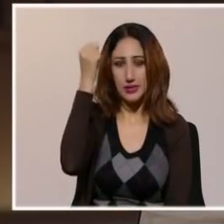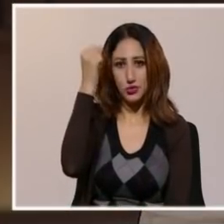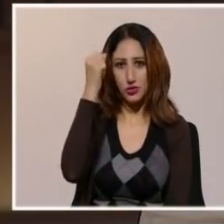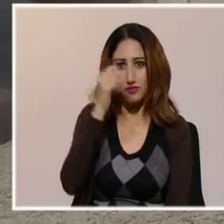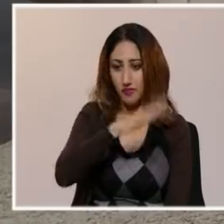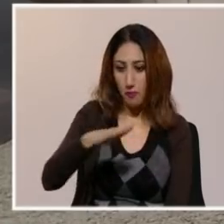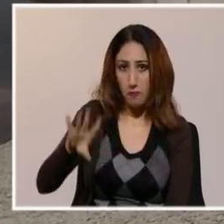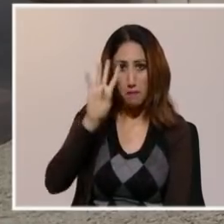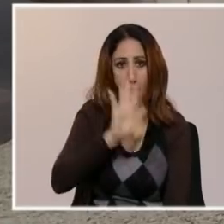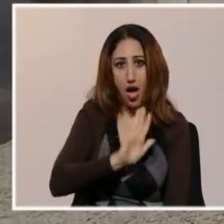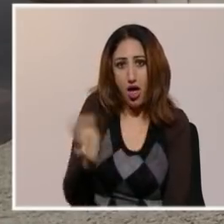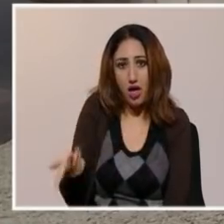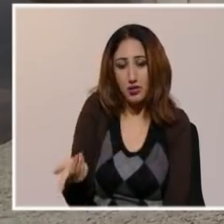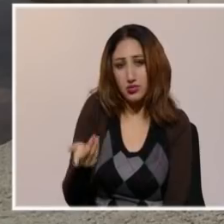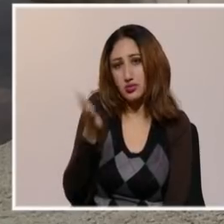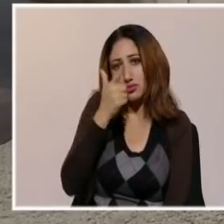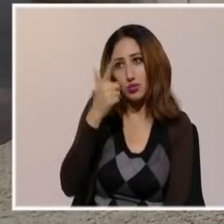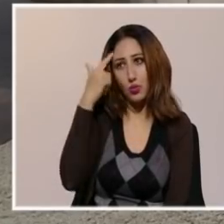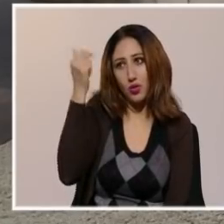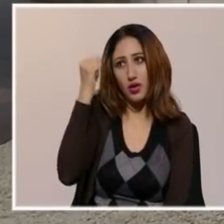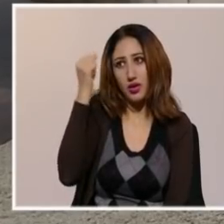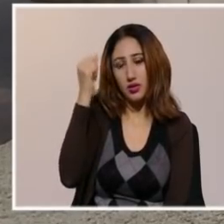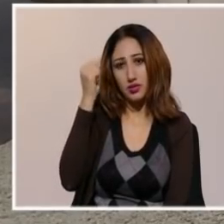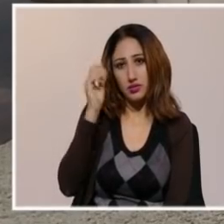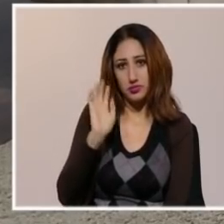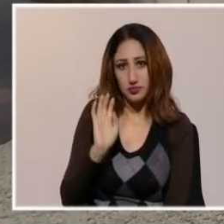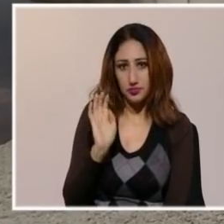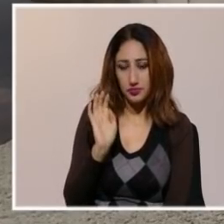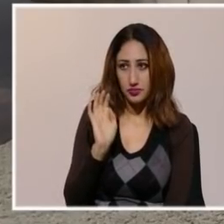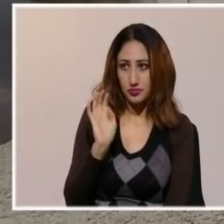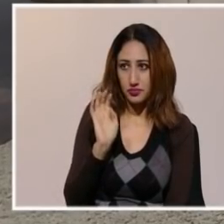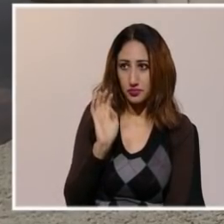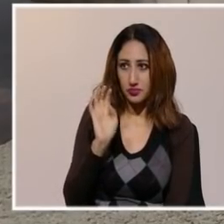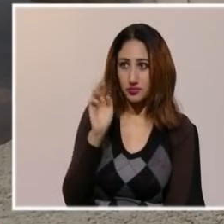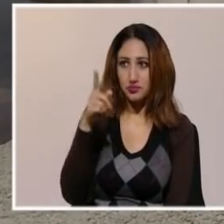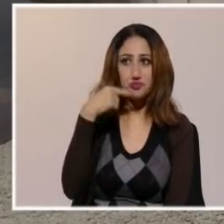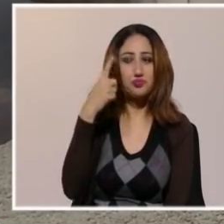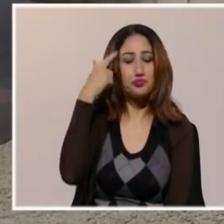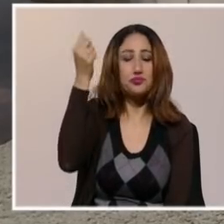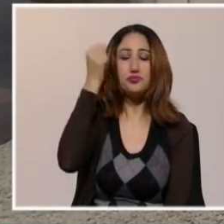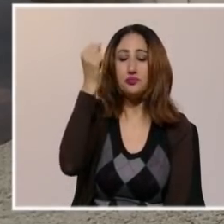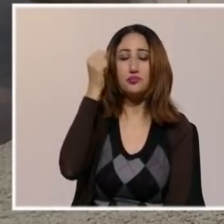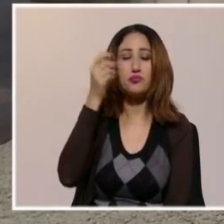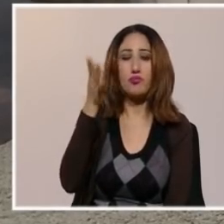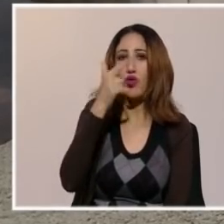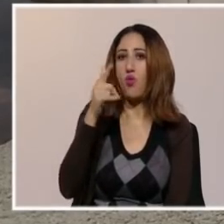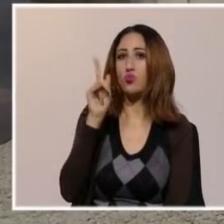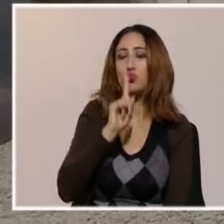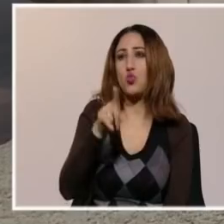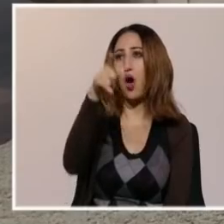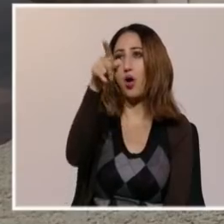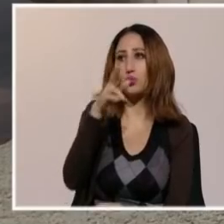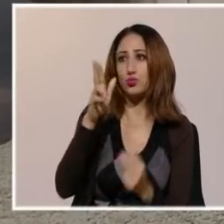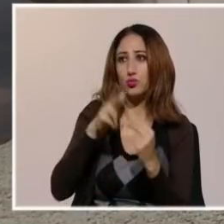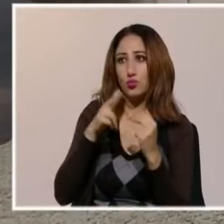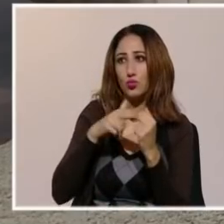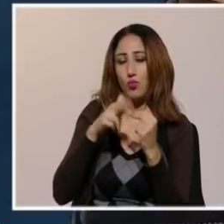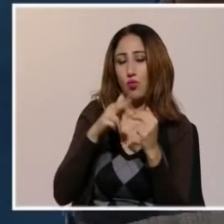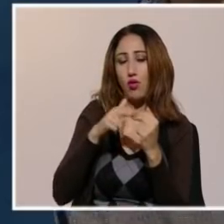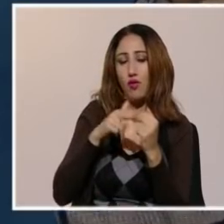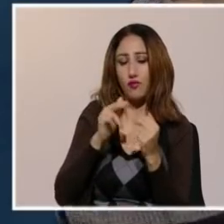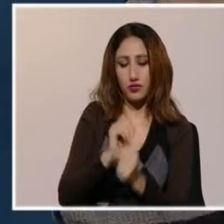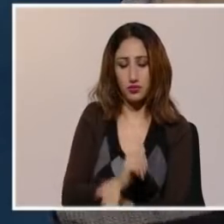مش بحب. ولادي ماشي، يخشوا عندك ماشي، هو خالص لا لسه برضه بيتكلم اما